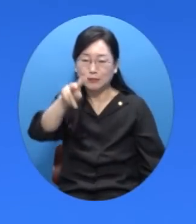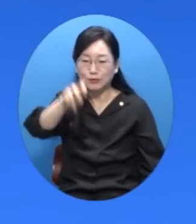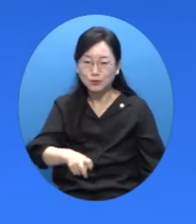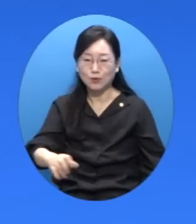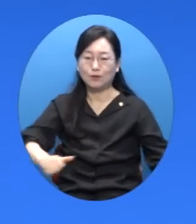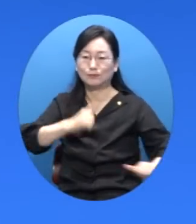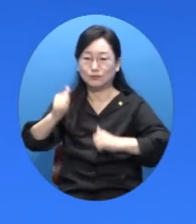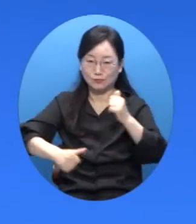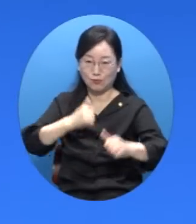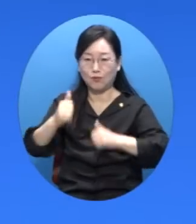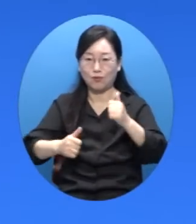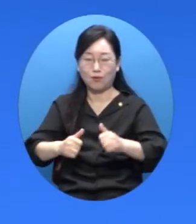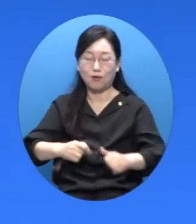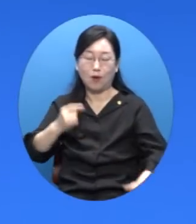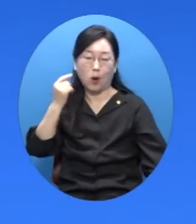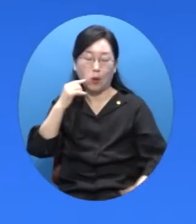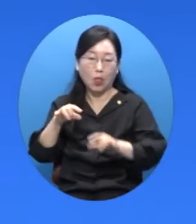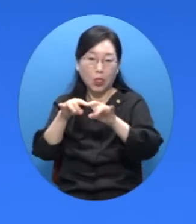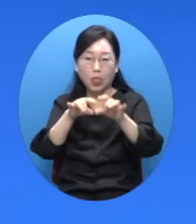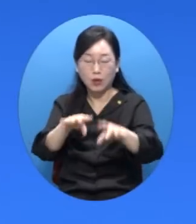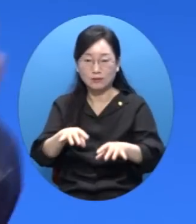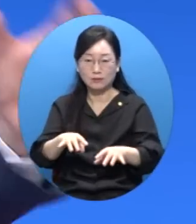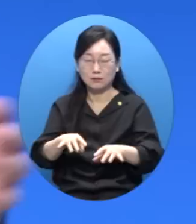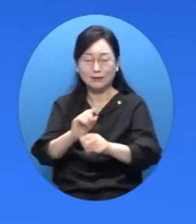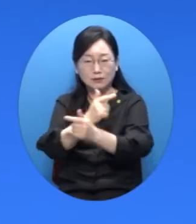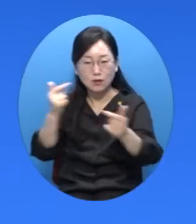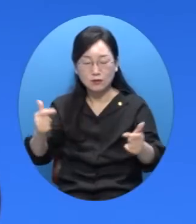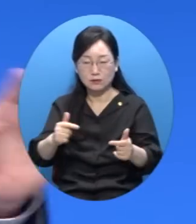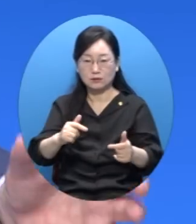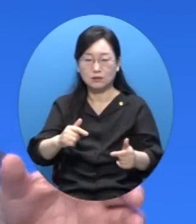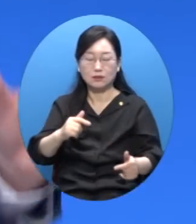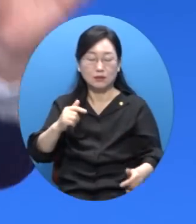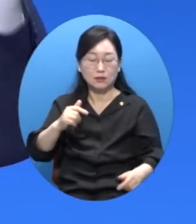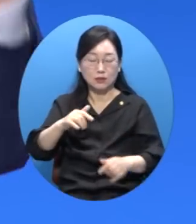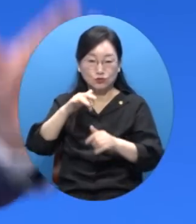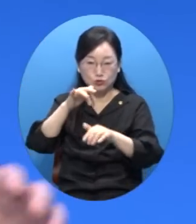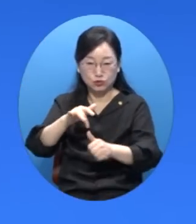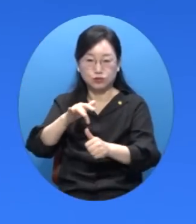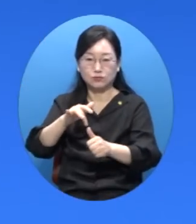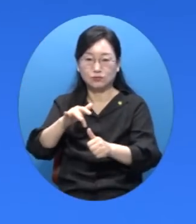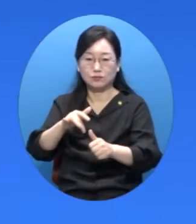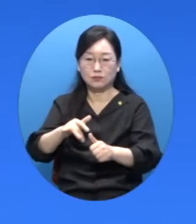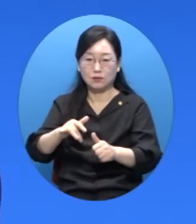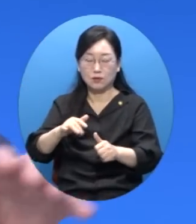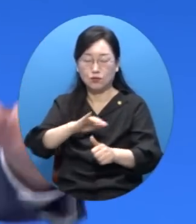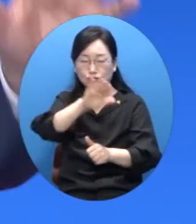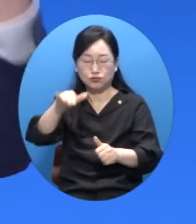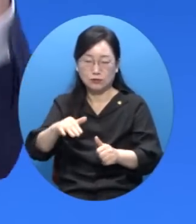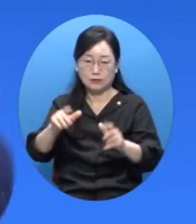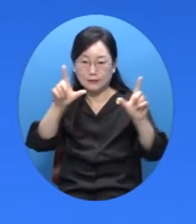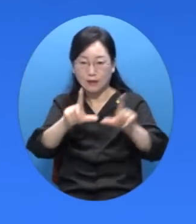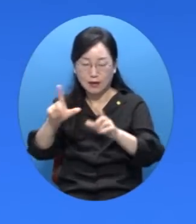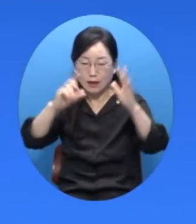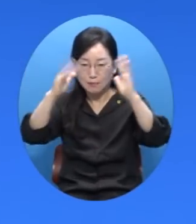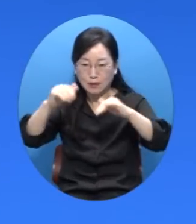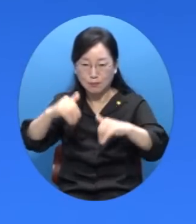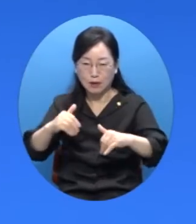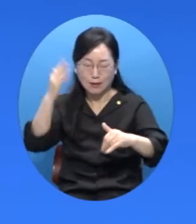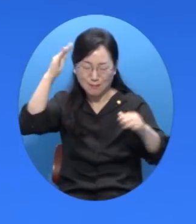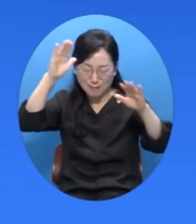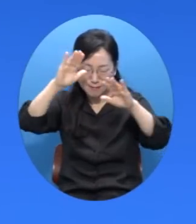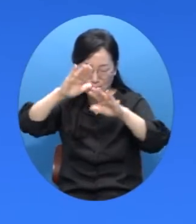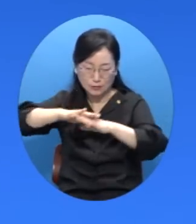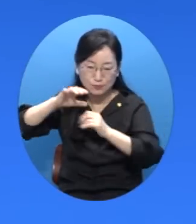계신, 거짓말하는 영, 참소하는 영이 들어와서 우리의 삶을 파괴하고 이 사회를 어둠에 빠뜨리고 있는